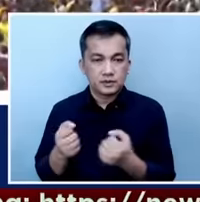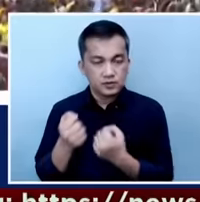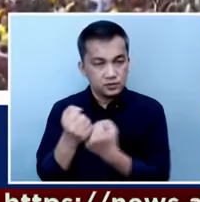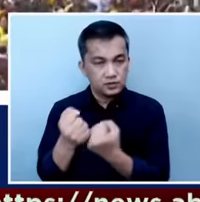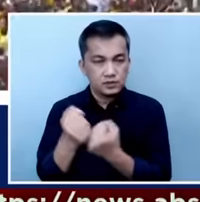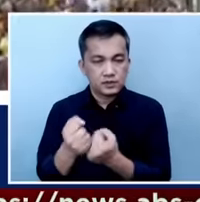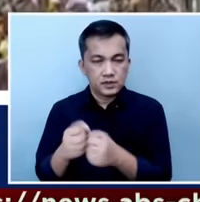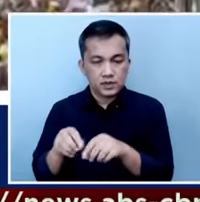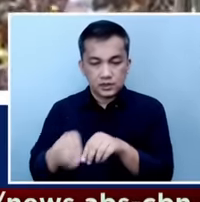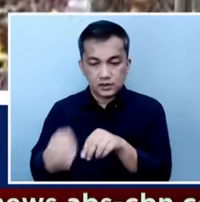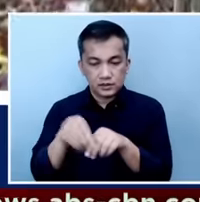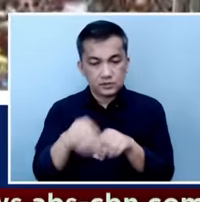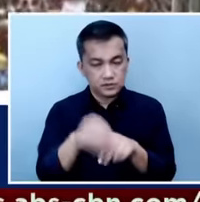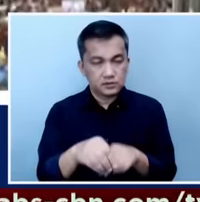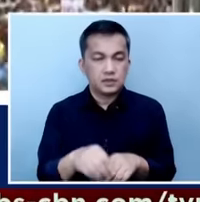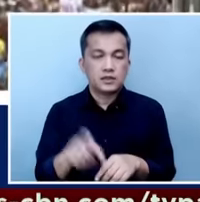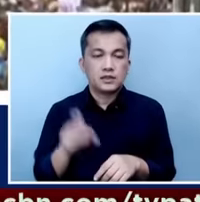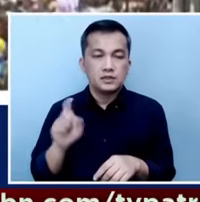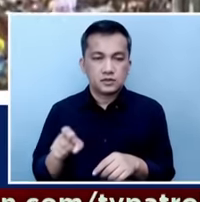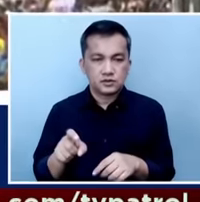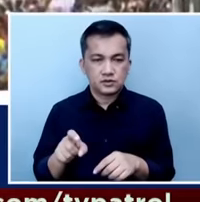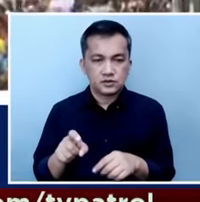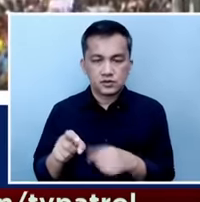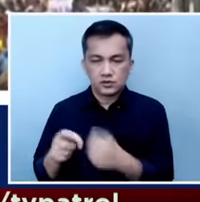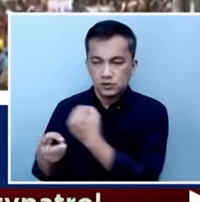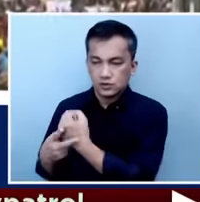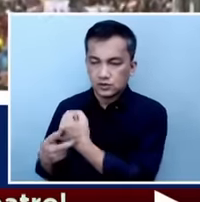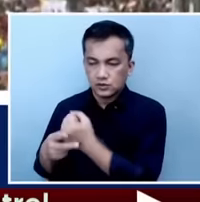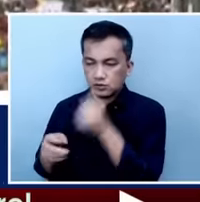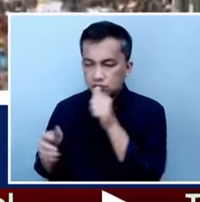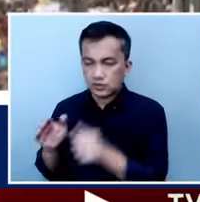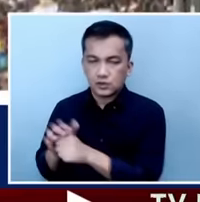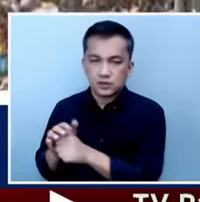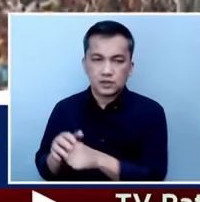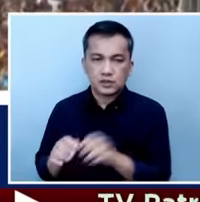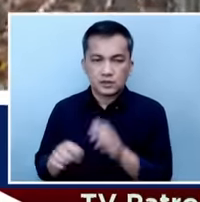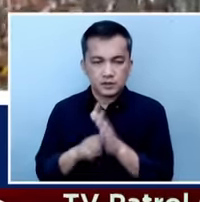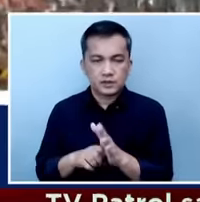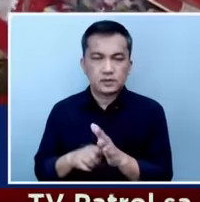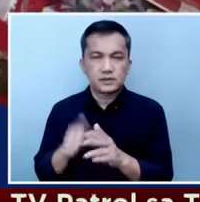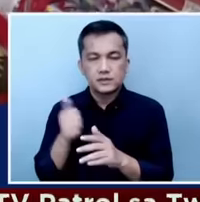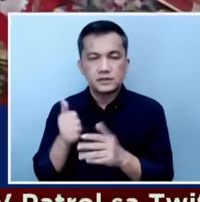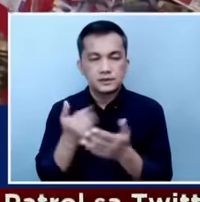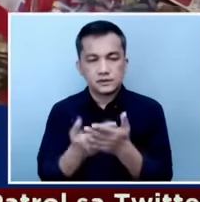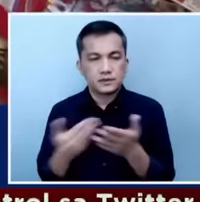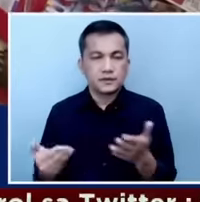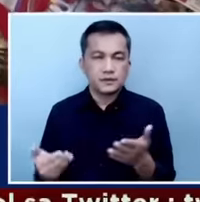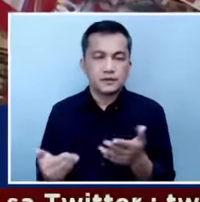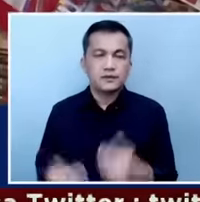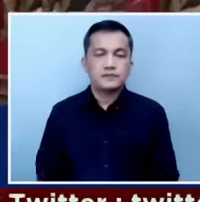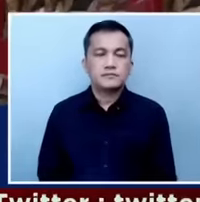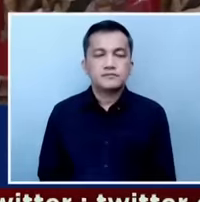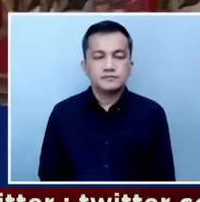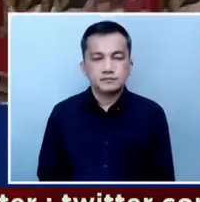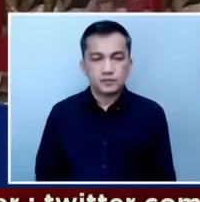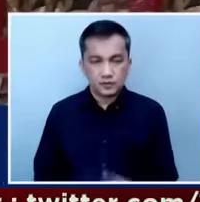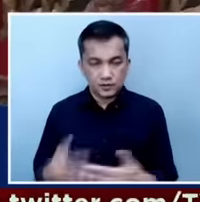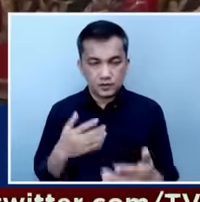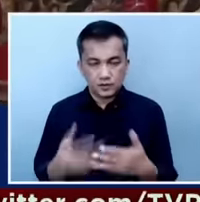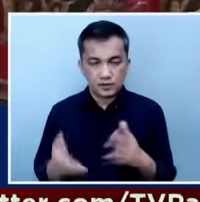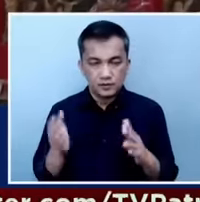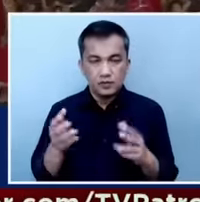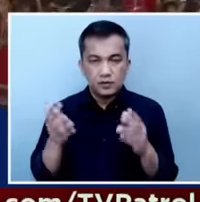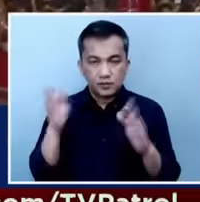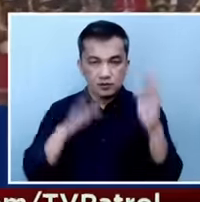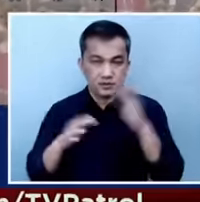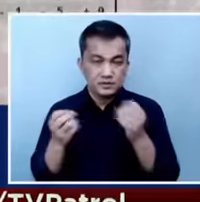agrikultura. Dapat yung mga cold storage facilities, halimbawa pagdating sa ibang mga commodities. Bagamat problema pa rin sa nakararaming